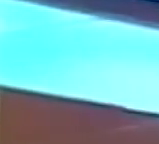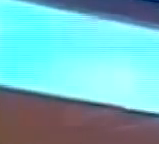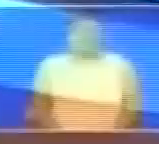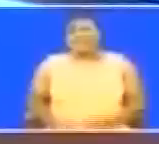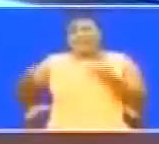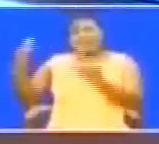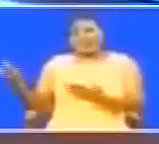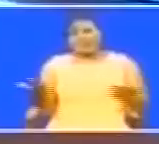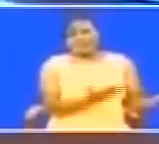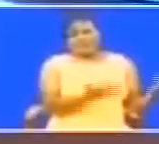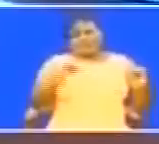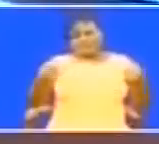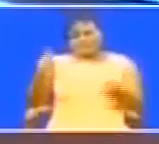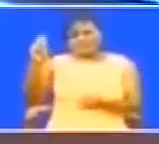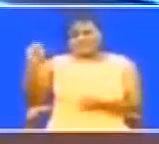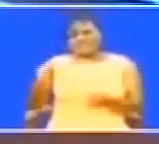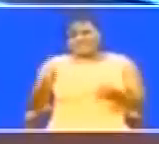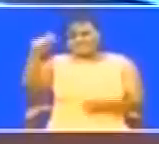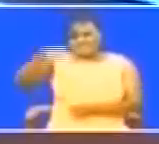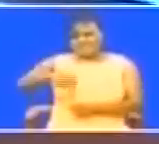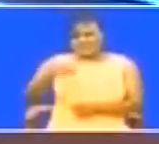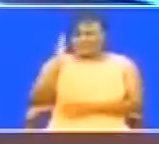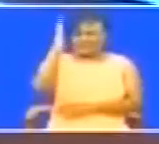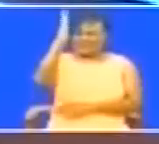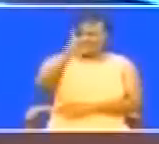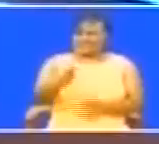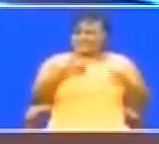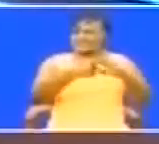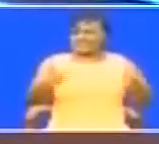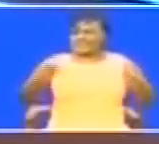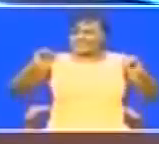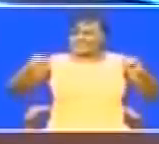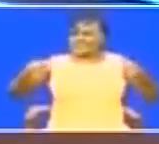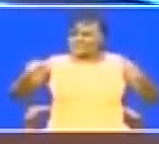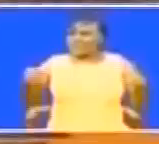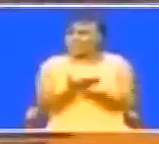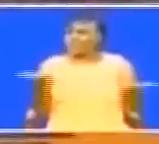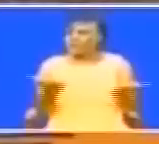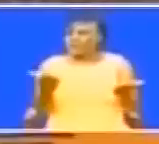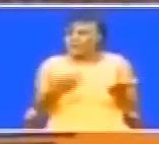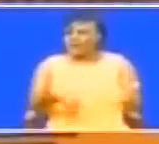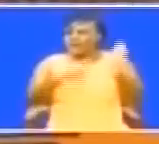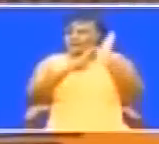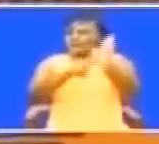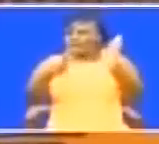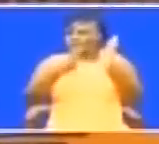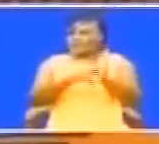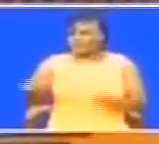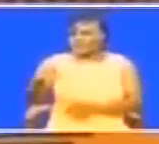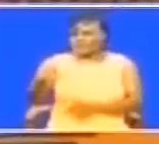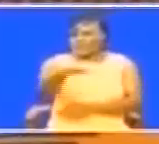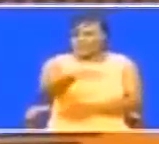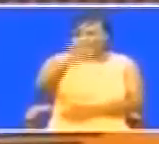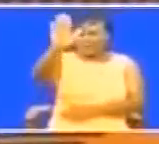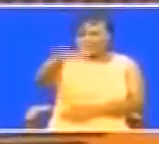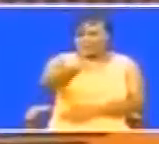Namba si karibu kwenye taarifa za KTN leo. Na moja kwa moja basi tunaanza taarifa zetu, ambapo wawakilishi wa wadi katika bunge